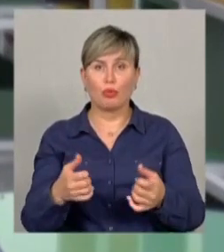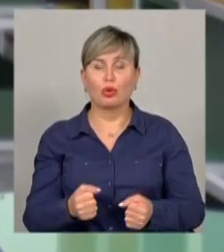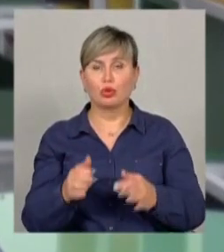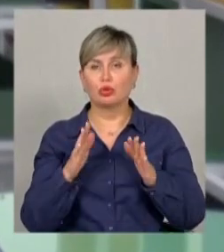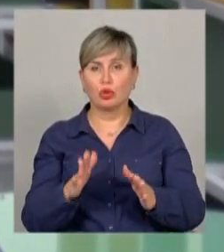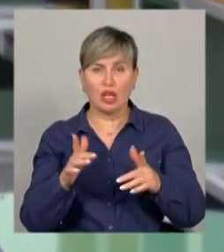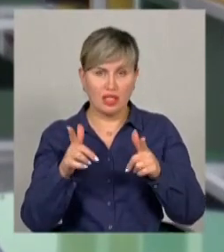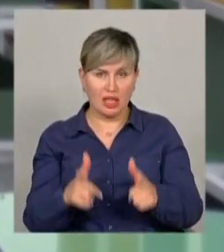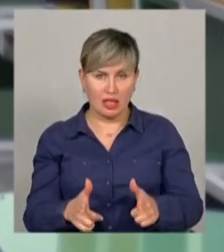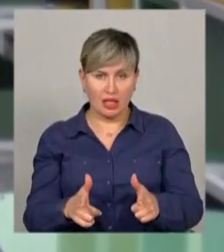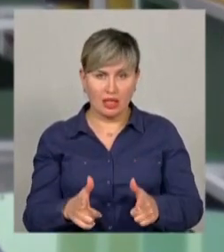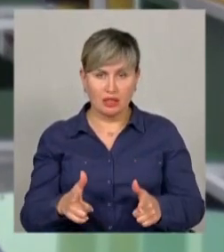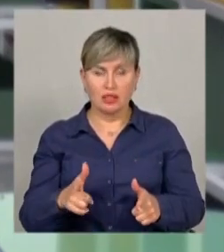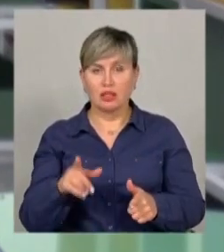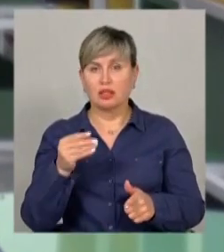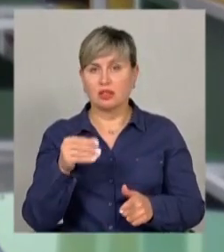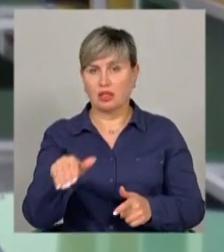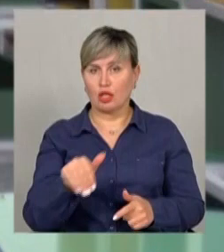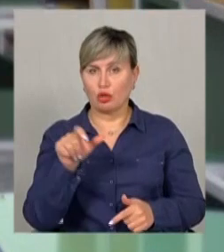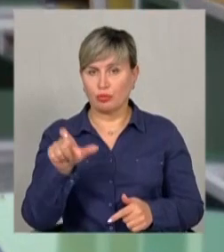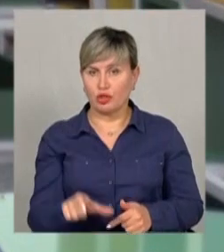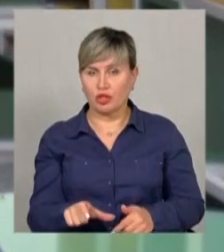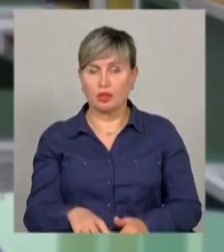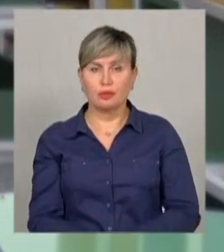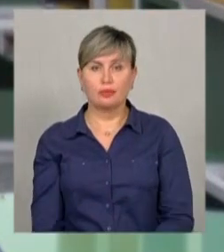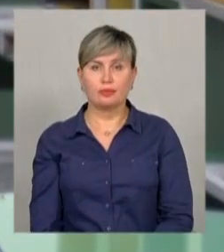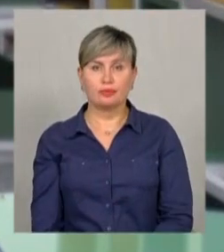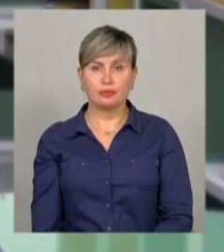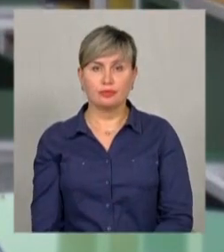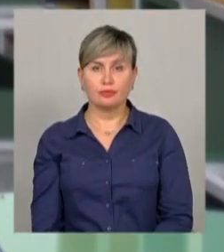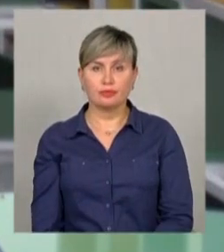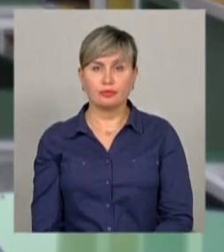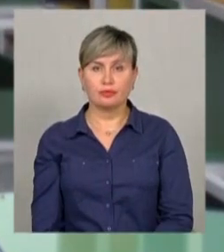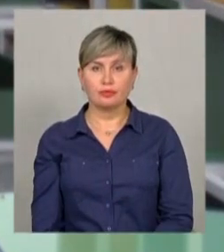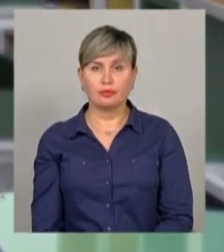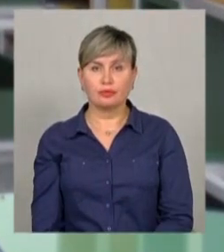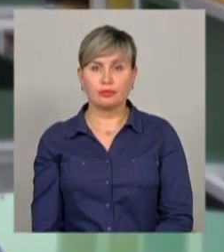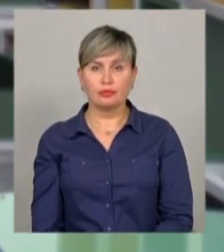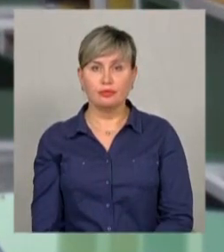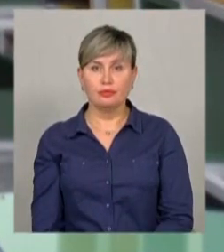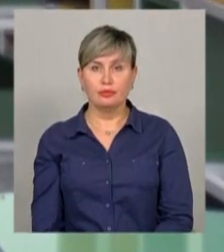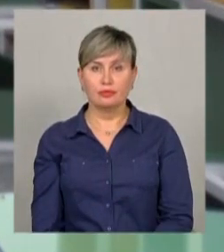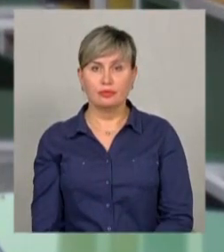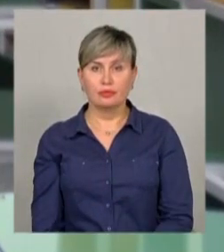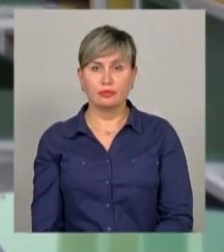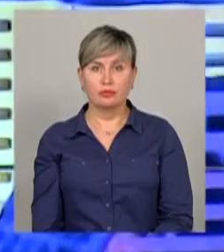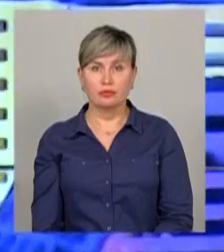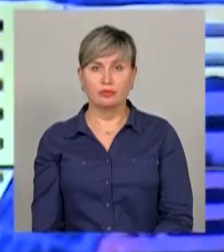только с согласия потенциального заемщика. Далее Насипова, Данияр Умар, Ринат Утеев, телеканал Алматы, Астана.